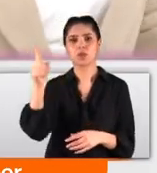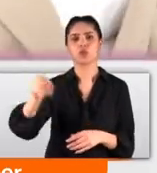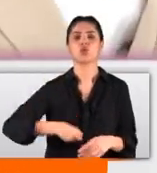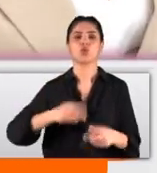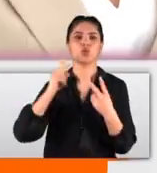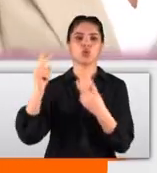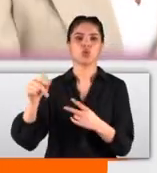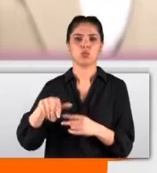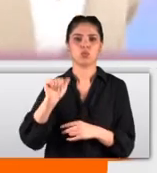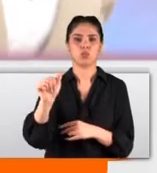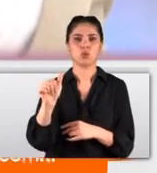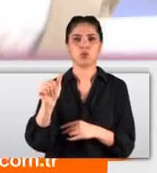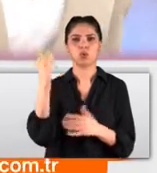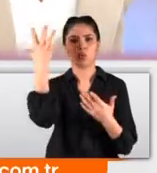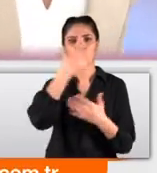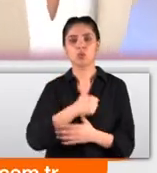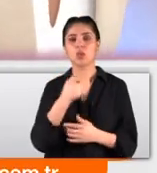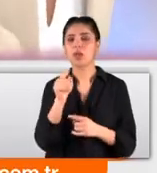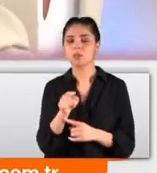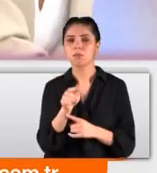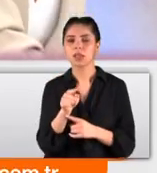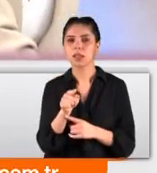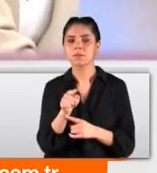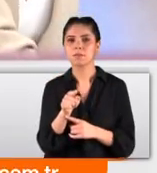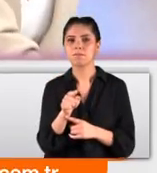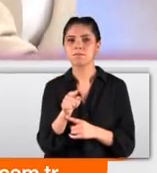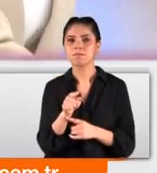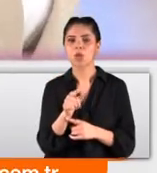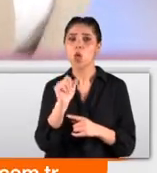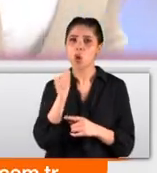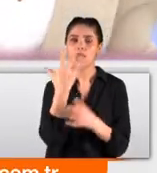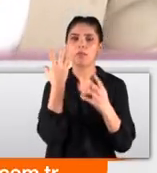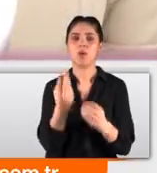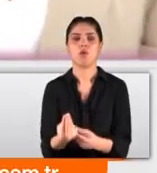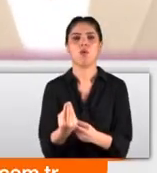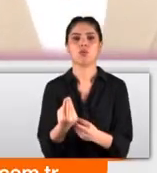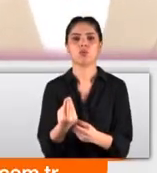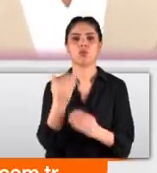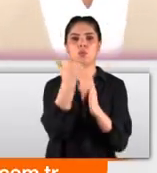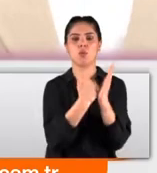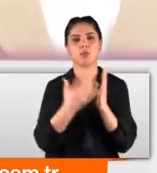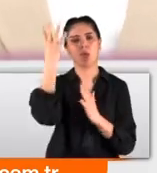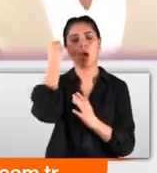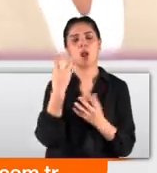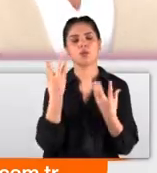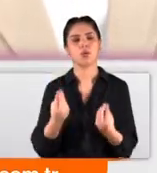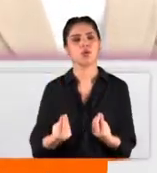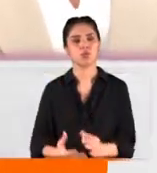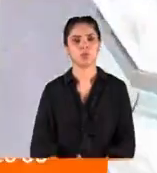oluyorsun. Bugün utanmanın aslında ne kadar önemli bir duygu olduğunu da programda öğrenmiş olduk.